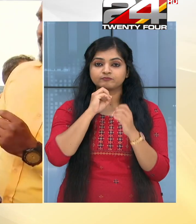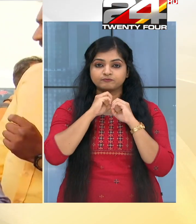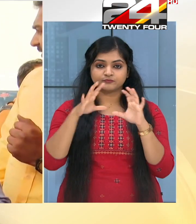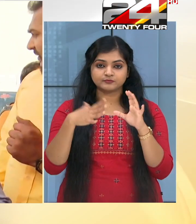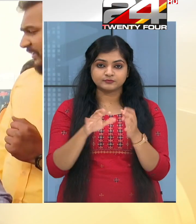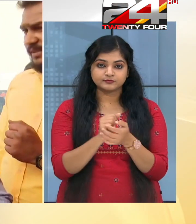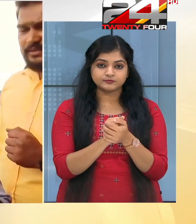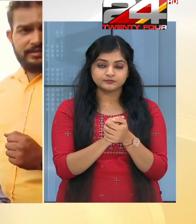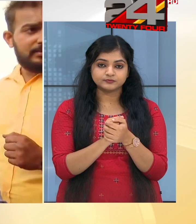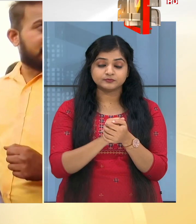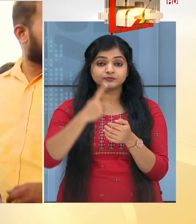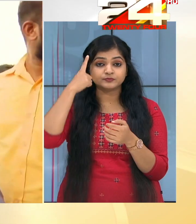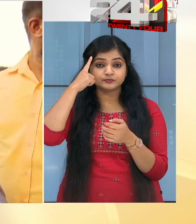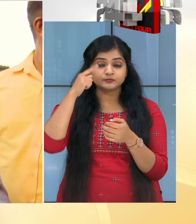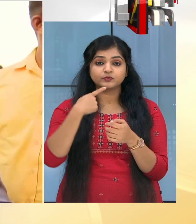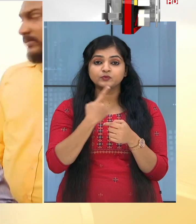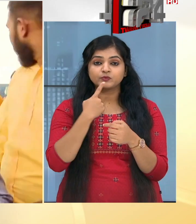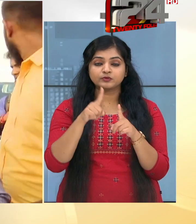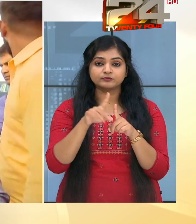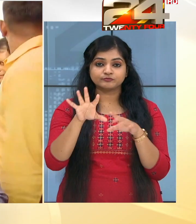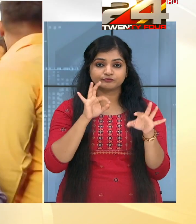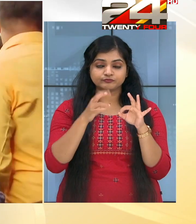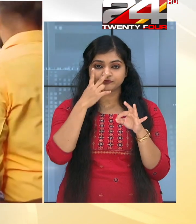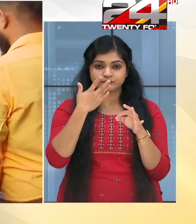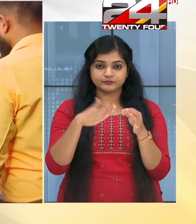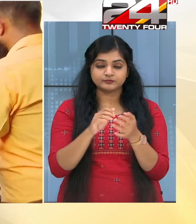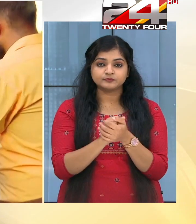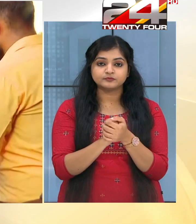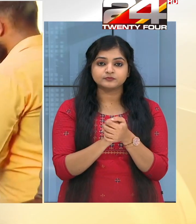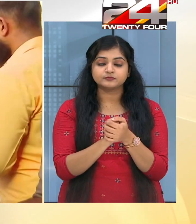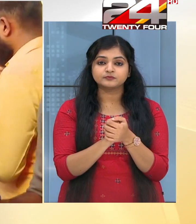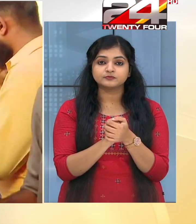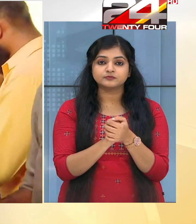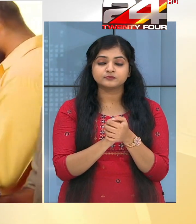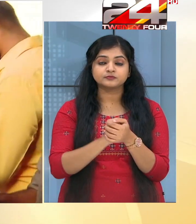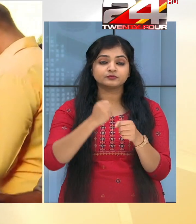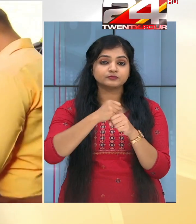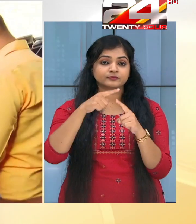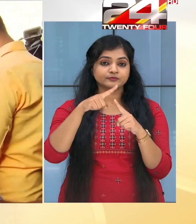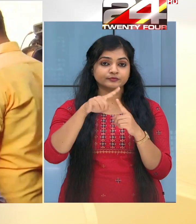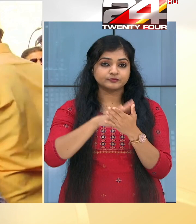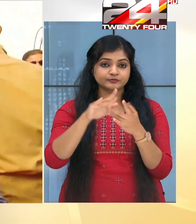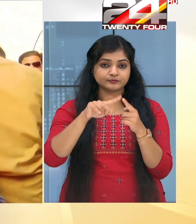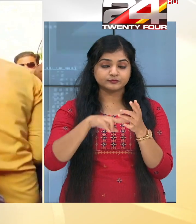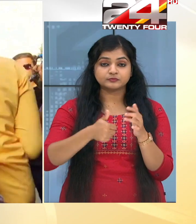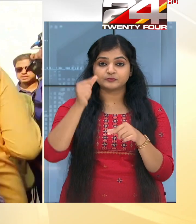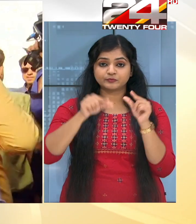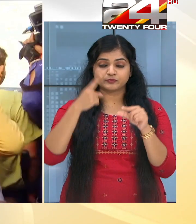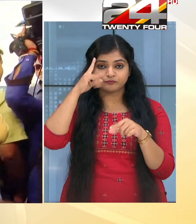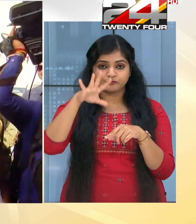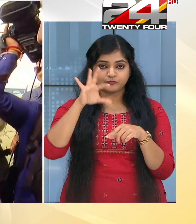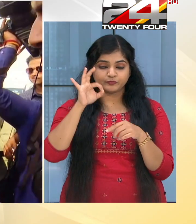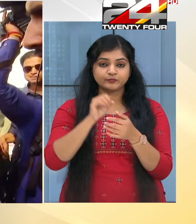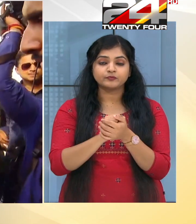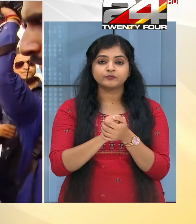the opinions have been taken by the observer Sushil Kumar Shindeji and Jitendra Singh ji and others. They will place it